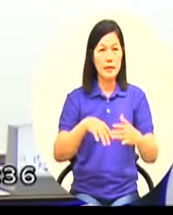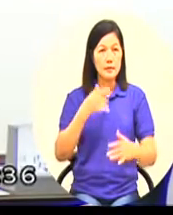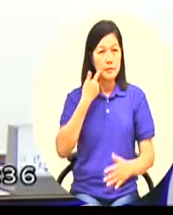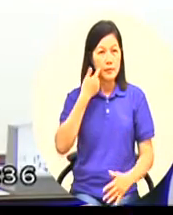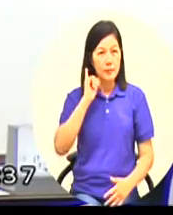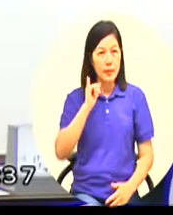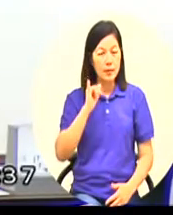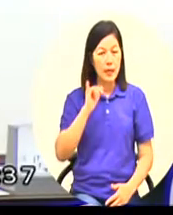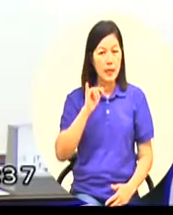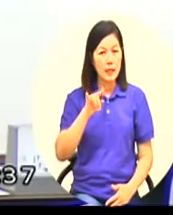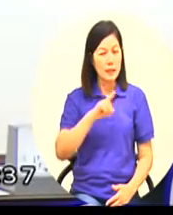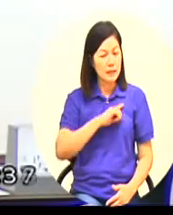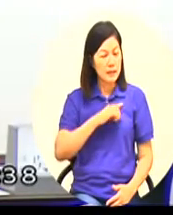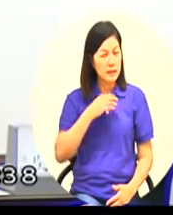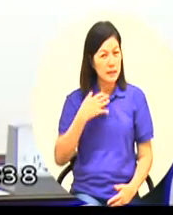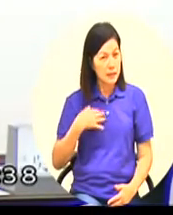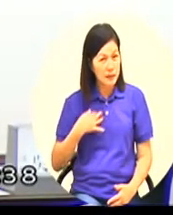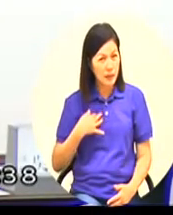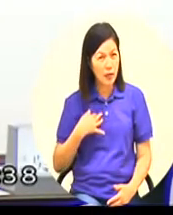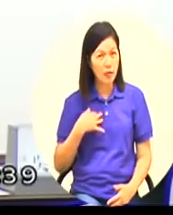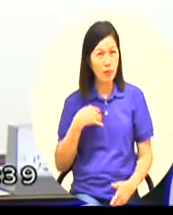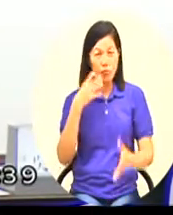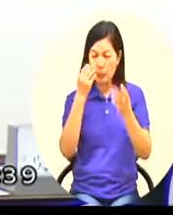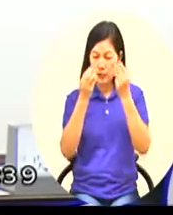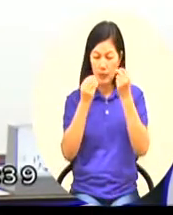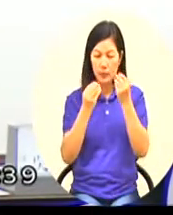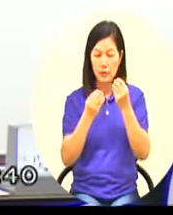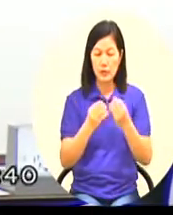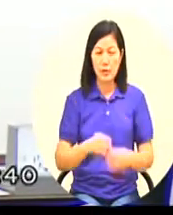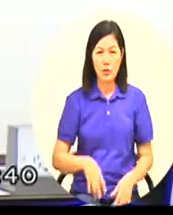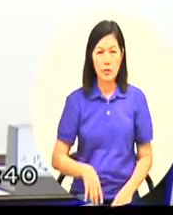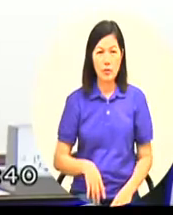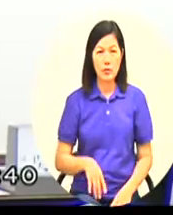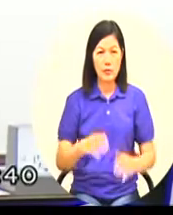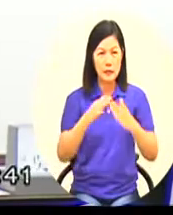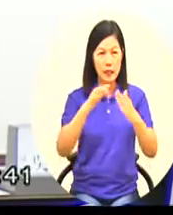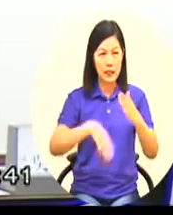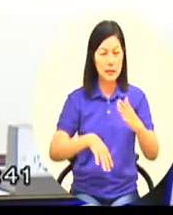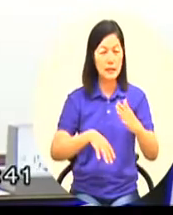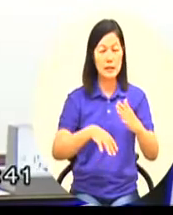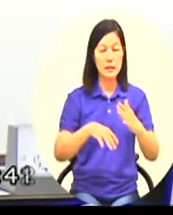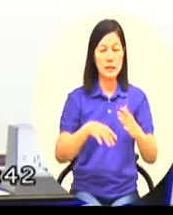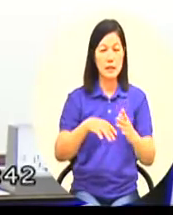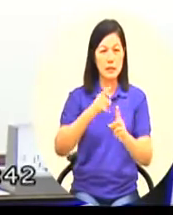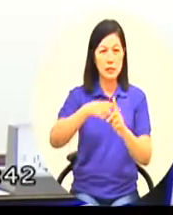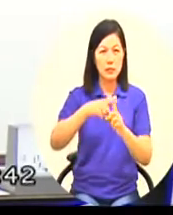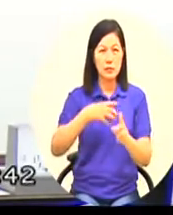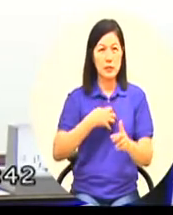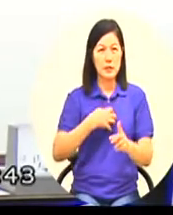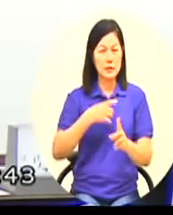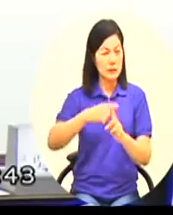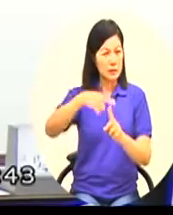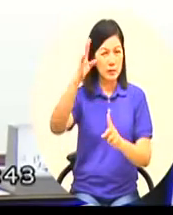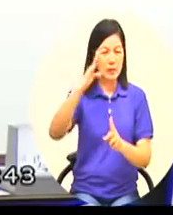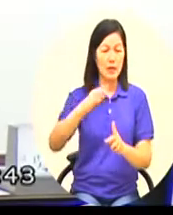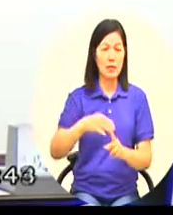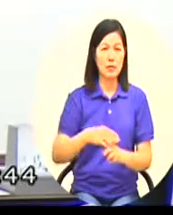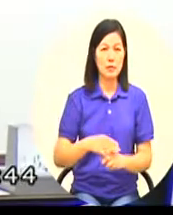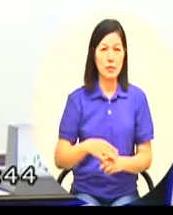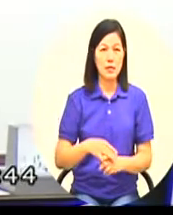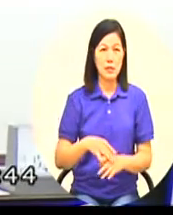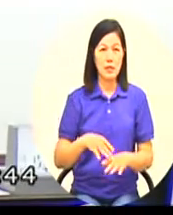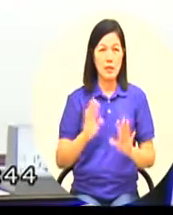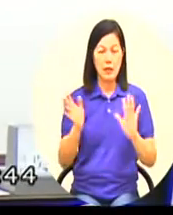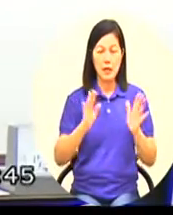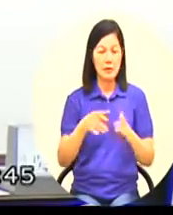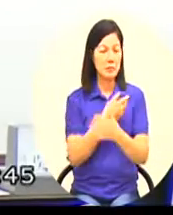不知情的，他是一个还是他是一个高风险不管小孩的，其实我觉得他有一个连贯性的，